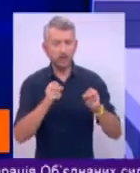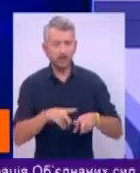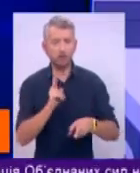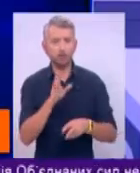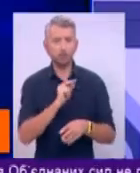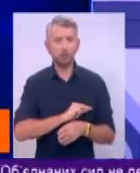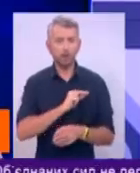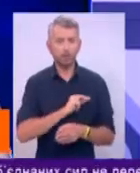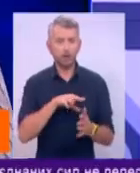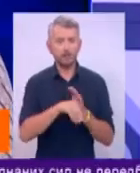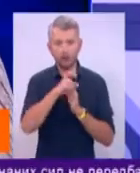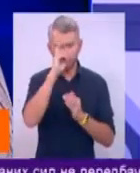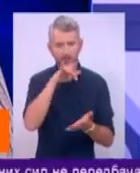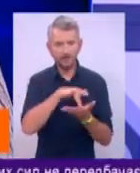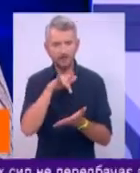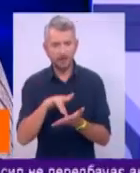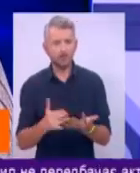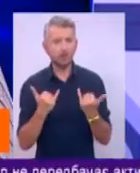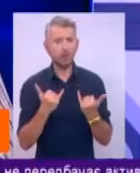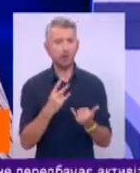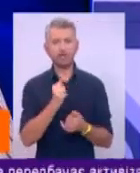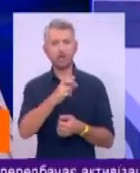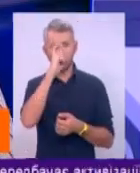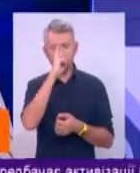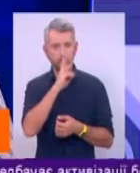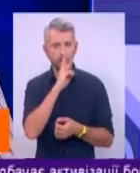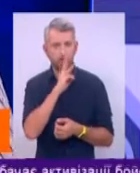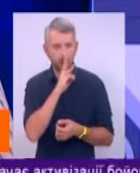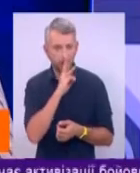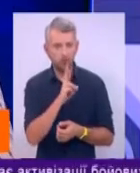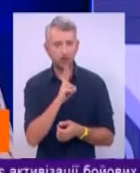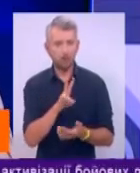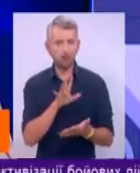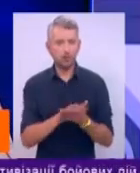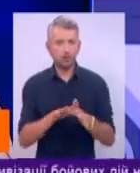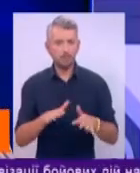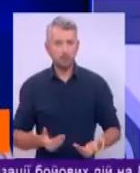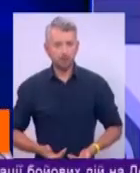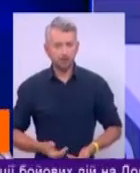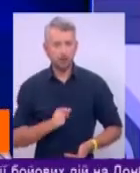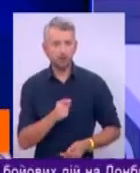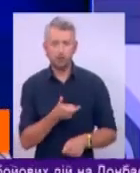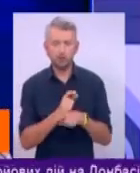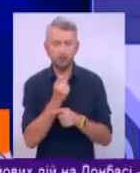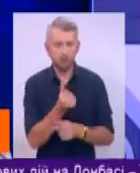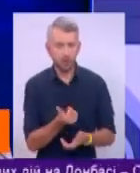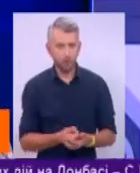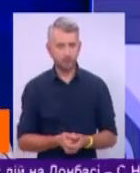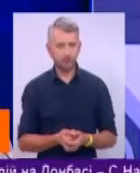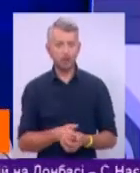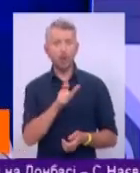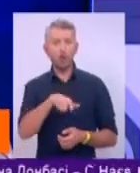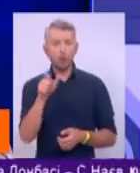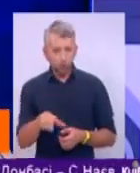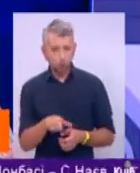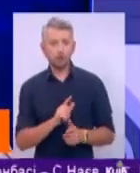будуть працювати в державних центрах на сьогодні на державну зарплату, як постійне місце проживання, їх насправді дуже небагато. Люди